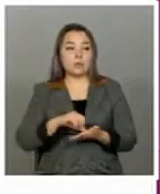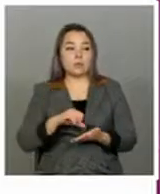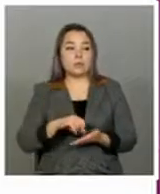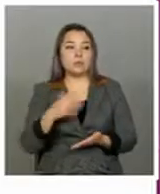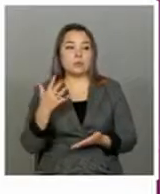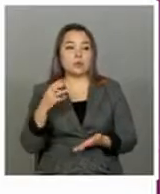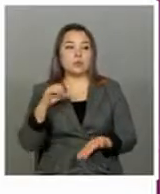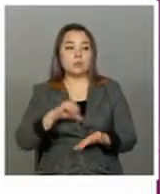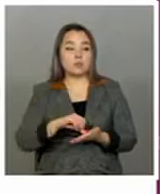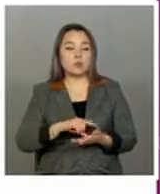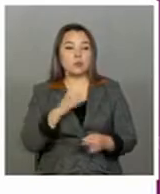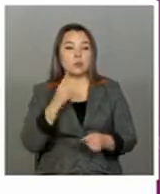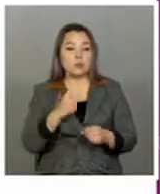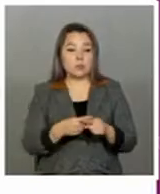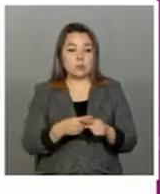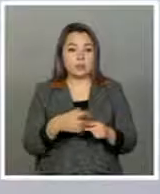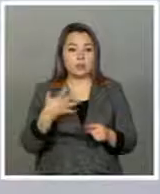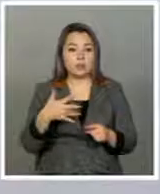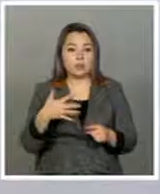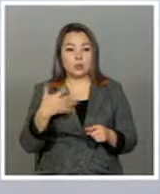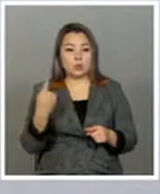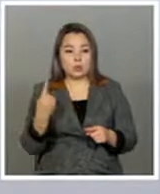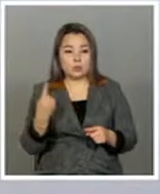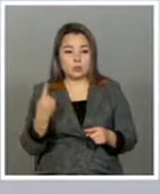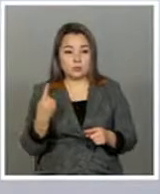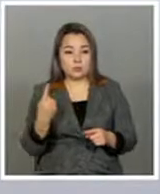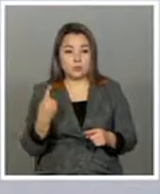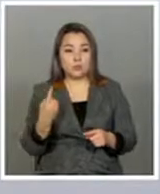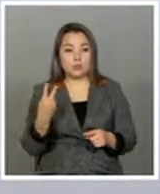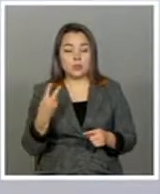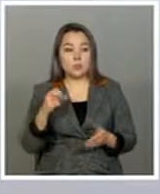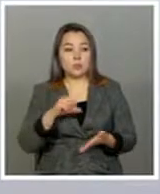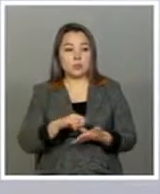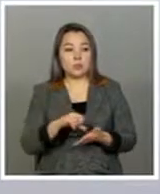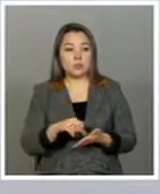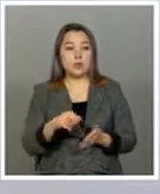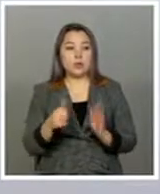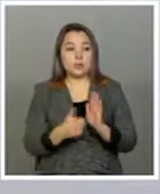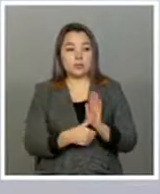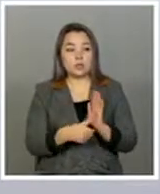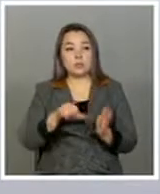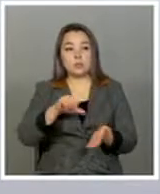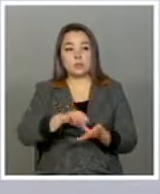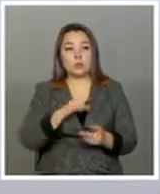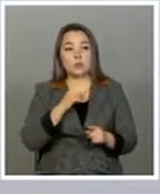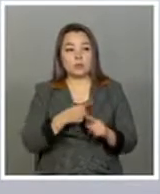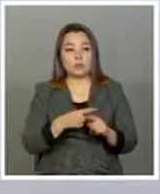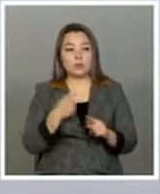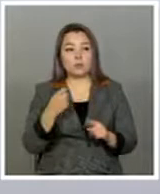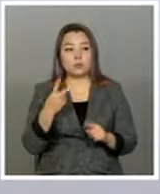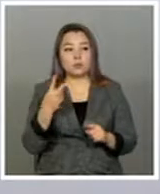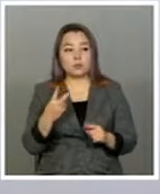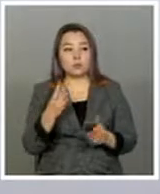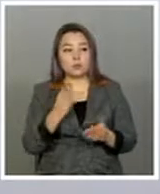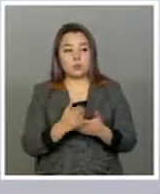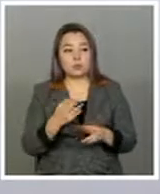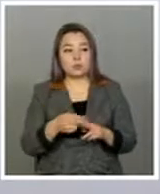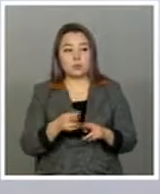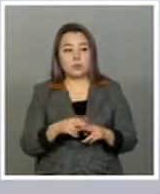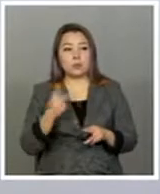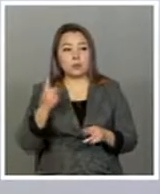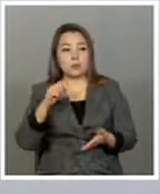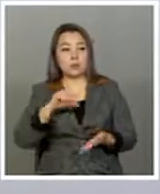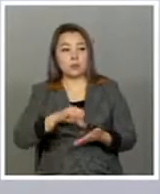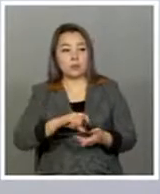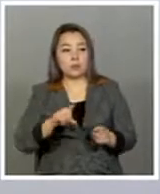бесінші мүшенің қосындысы 51, екінші мүше мен алтыншы мүшенің қосындысы 102. Осыдан біз бірінші мүше